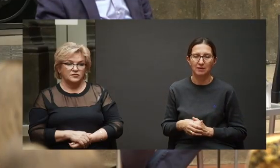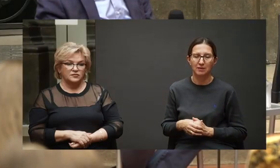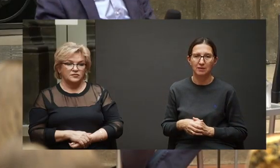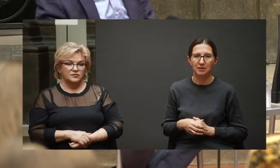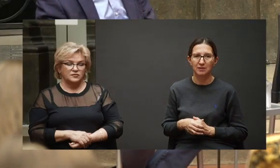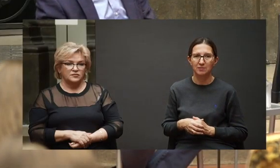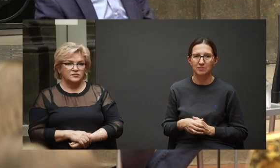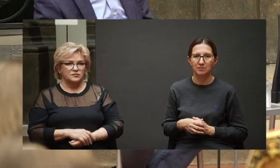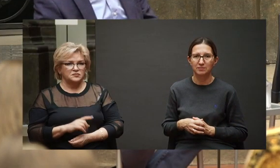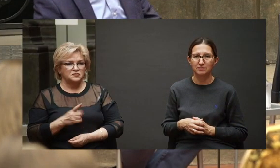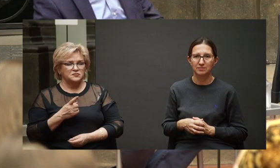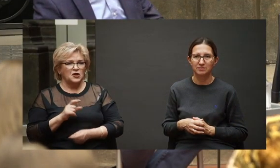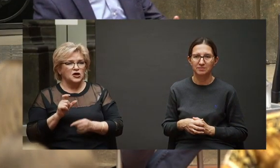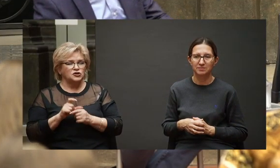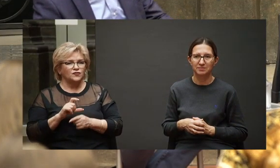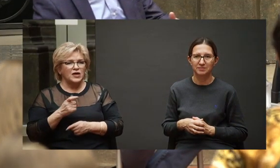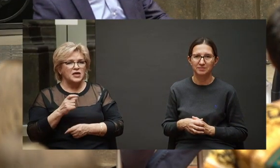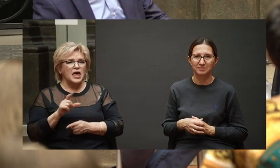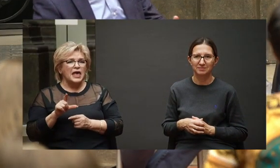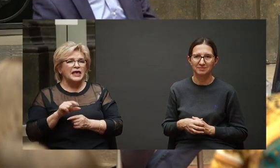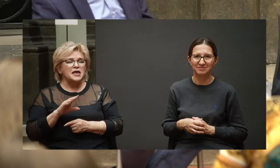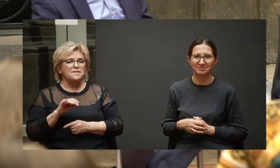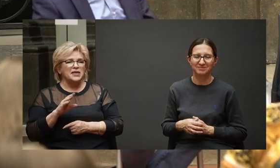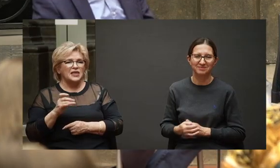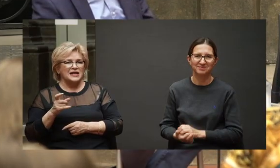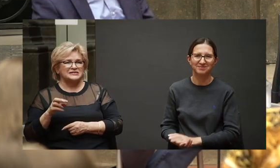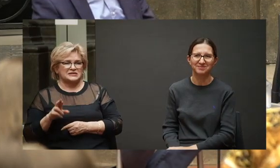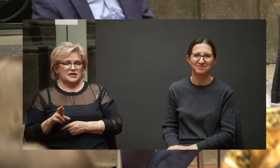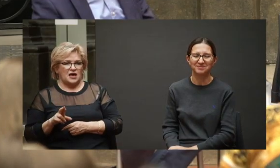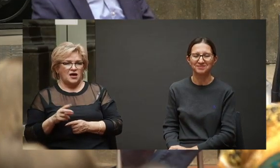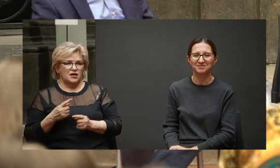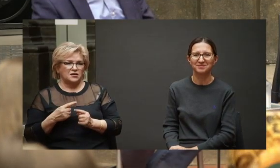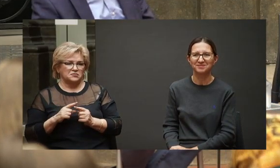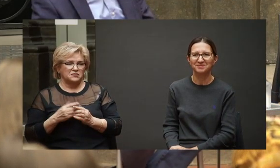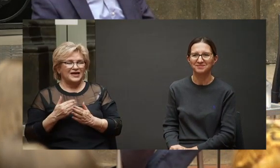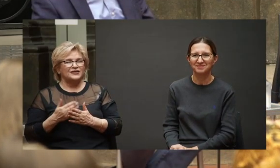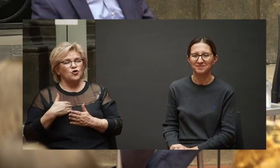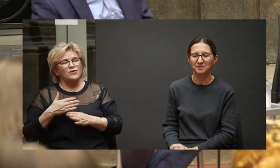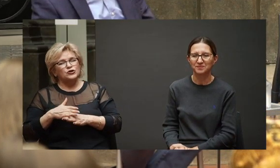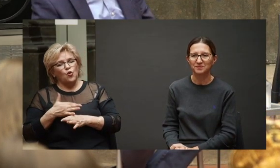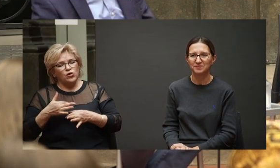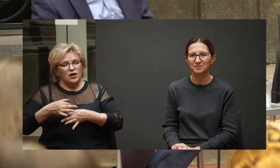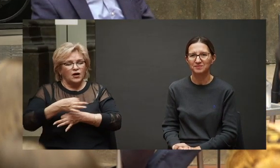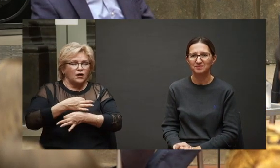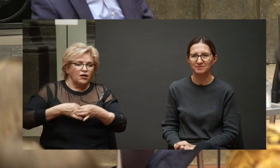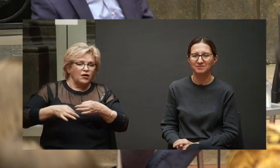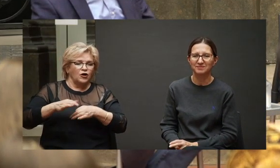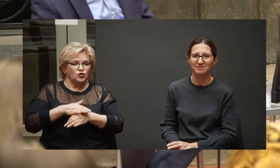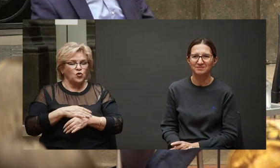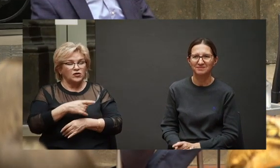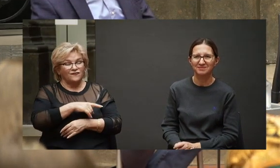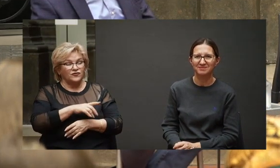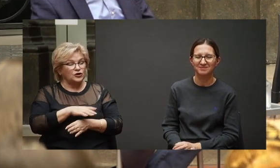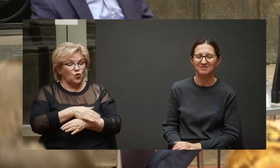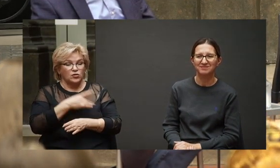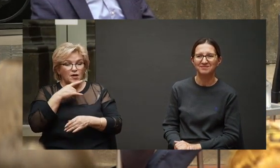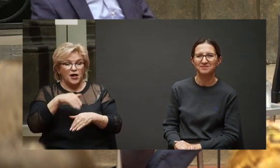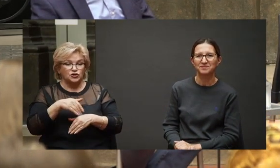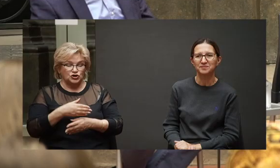Почему-то при слове имитация все посмотрели на меня. Нет, мы тут можем долго дискутировать, но вы слишком долго молчите.